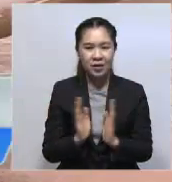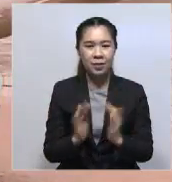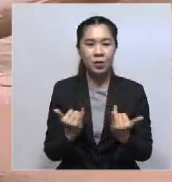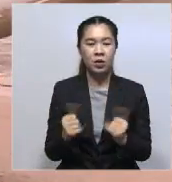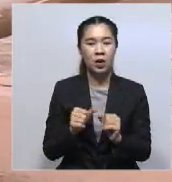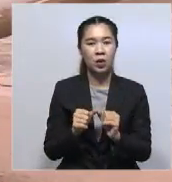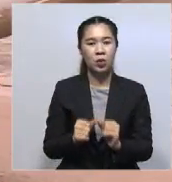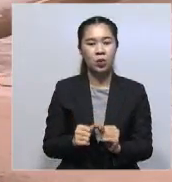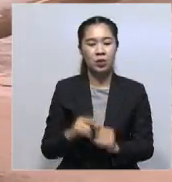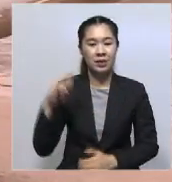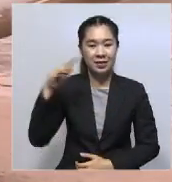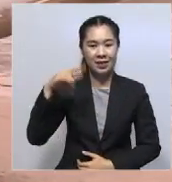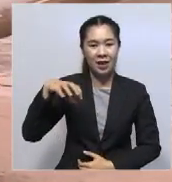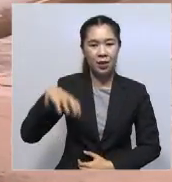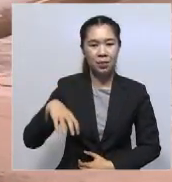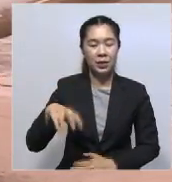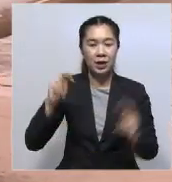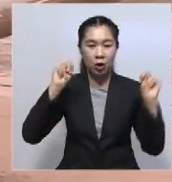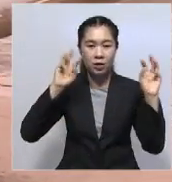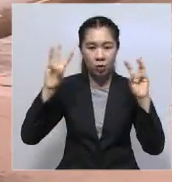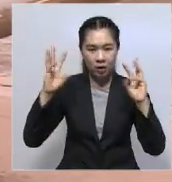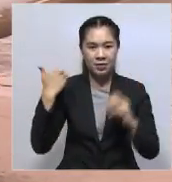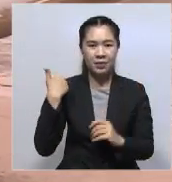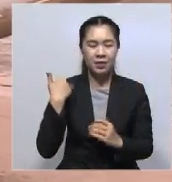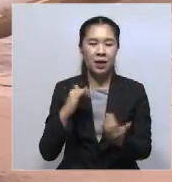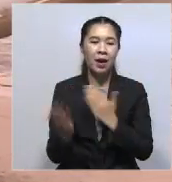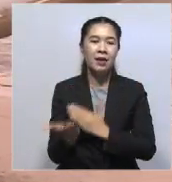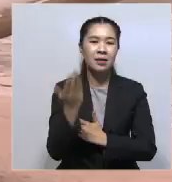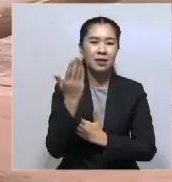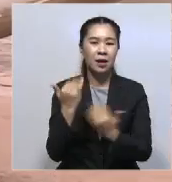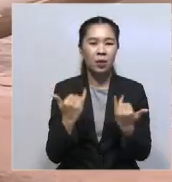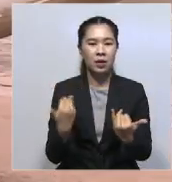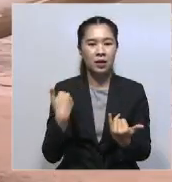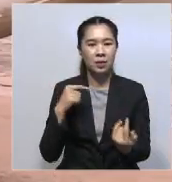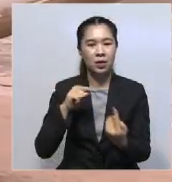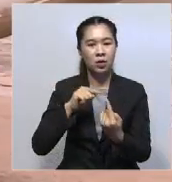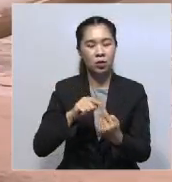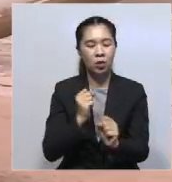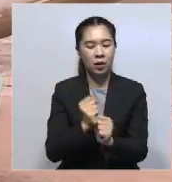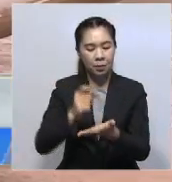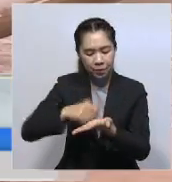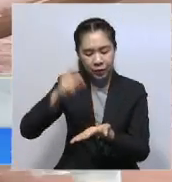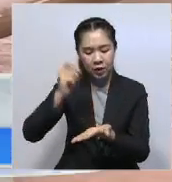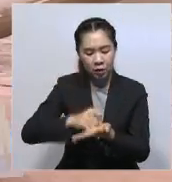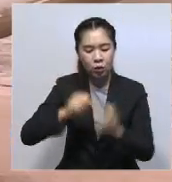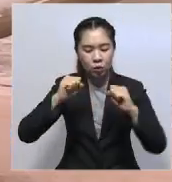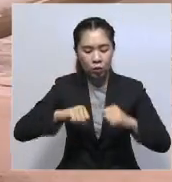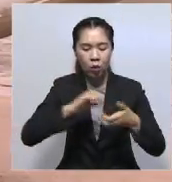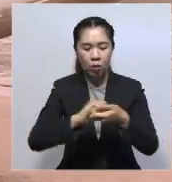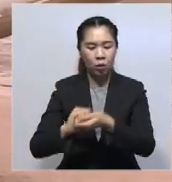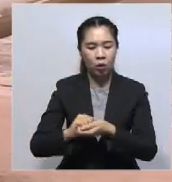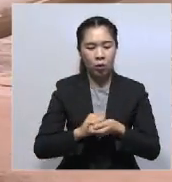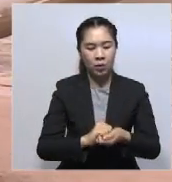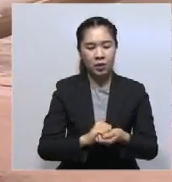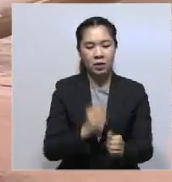ขณะนี้นะครับผมอยู่ที่สนามบินนครสวรรค์จังหวัดนครสวรรค์ครับซึ่งในช่วงเช้าที่ผ่านมานะครับได้มีการทำพิธีลงนามบันทึกข้อตกลงความร่วมมือครับระห